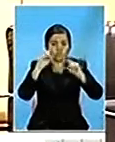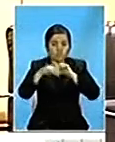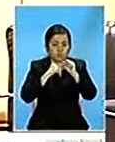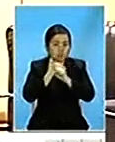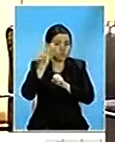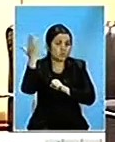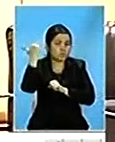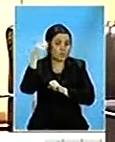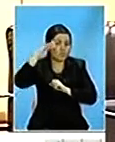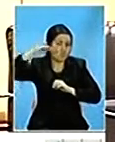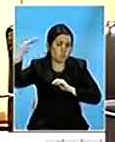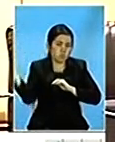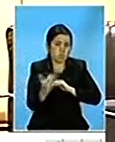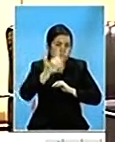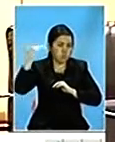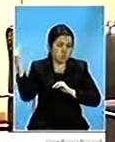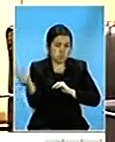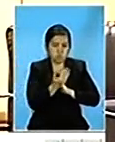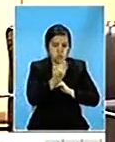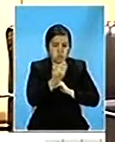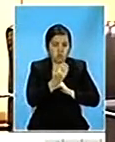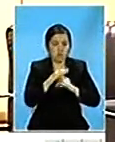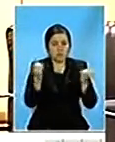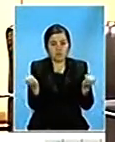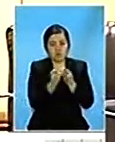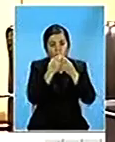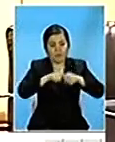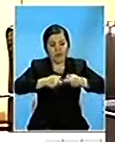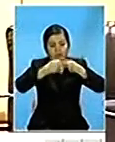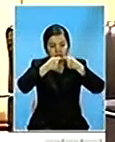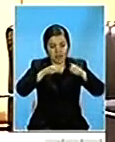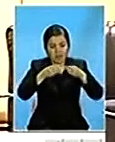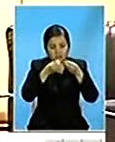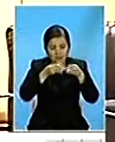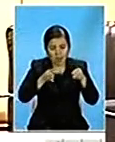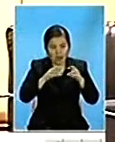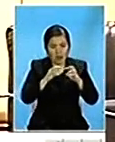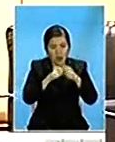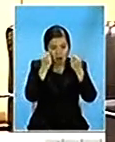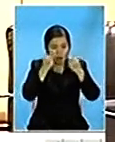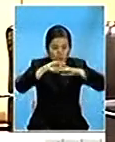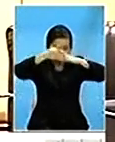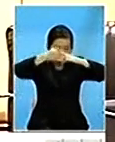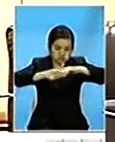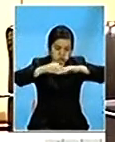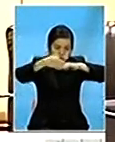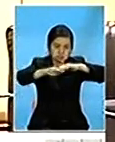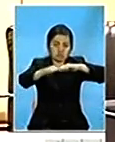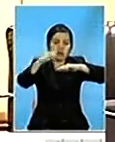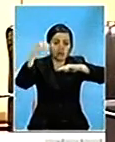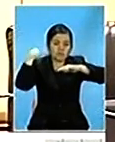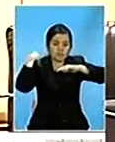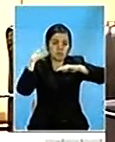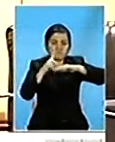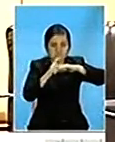มันเกิดพายุแล้วก็เกิดถนนเสียสลายสายนะครับก็น้ำท่วม